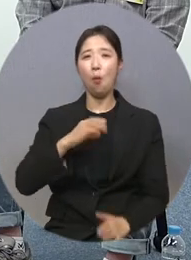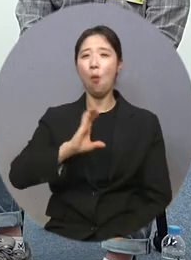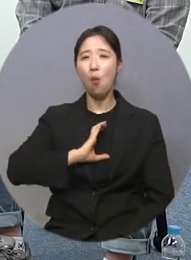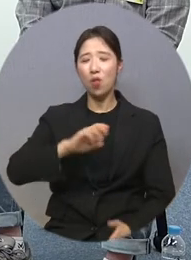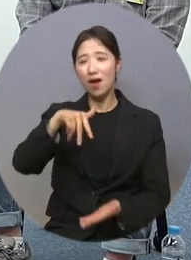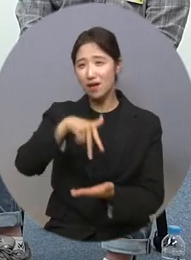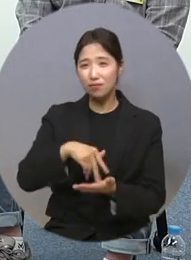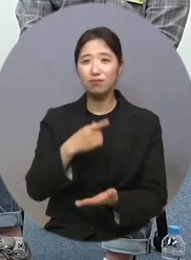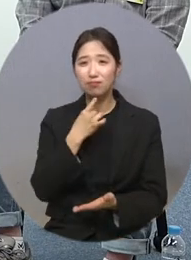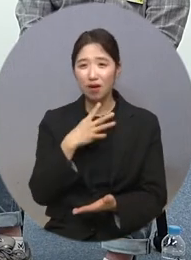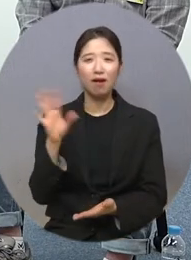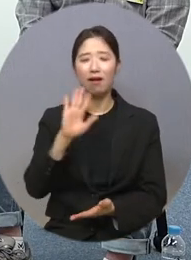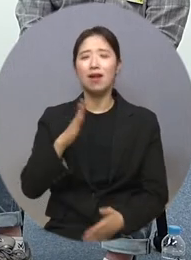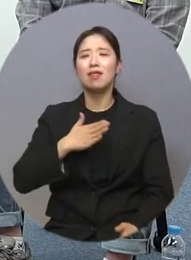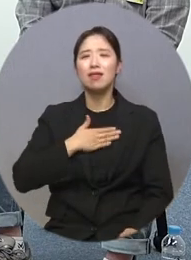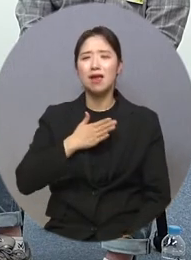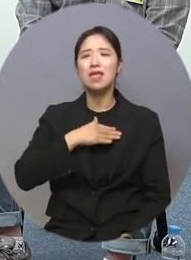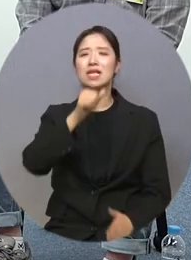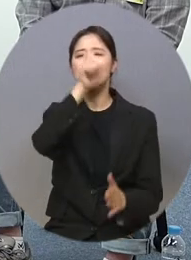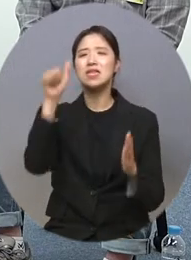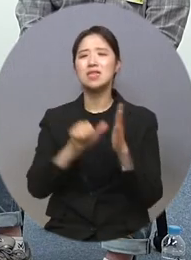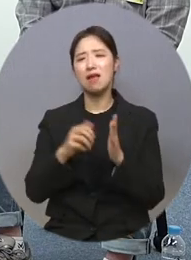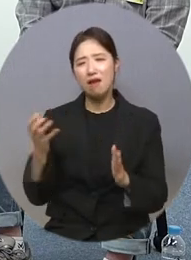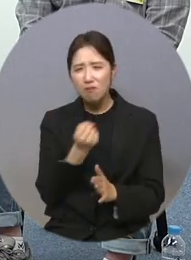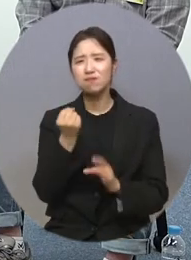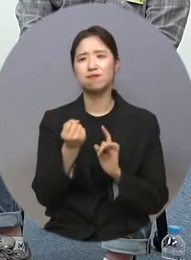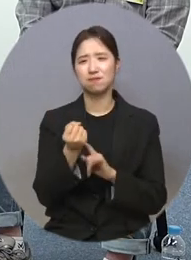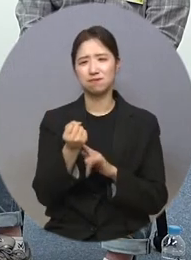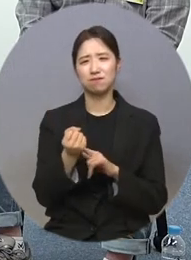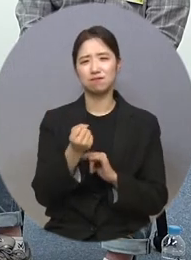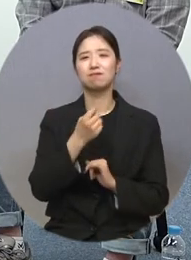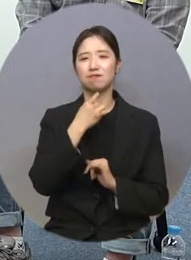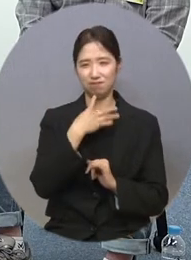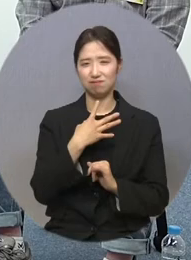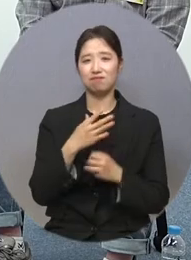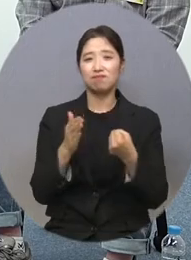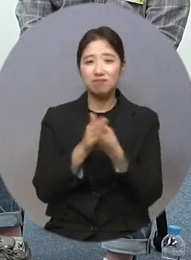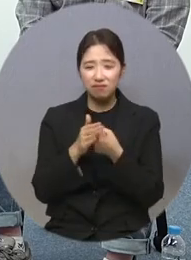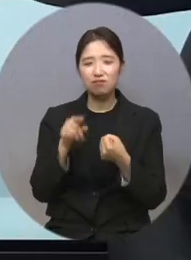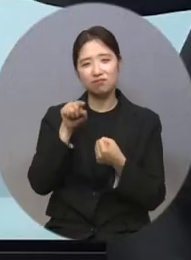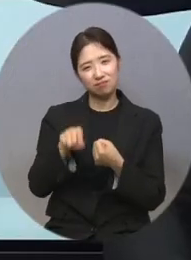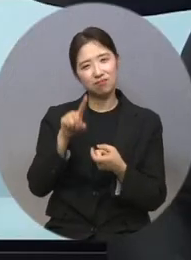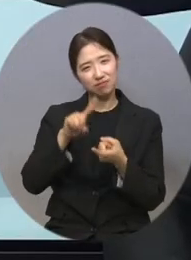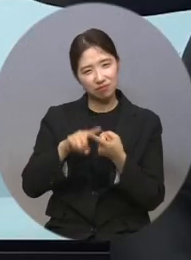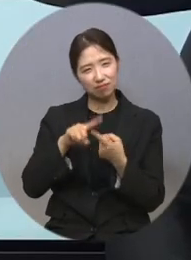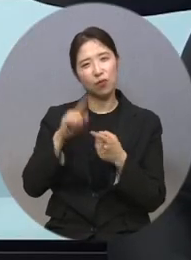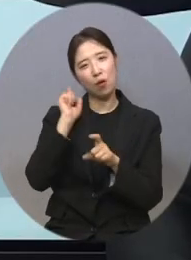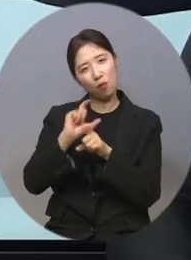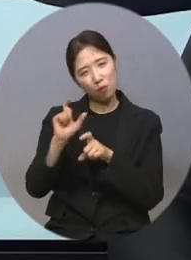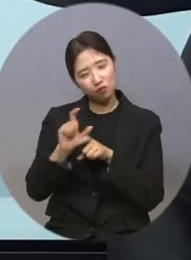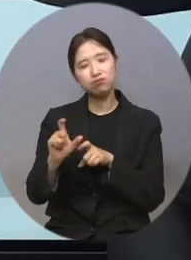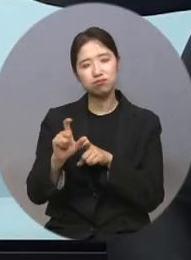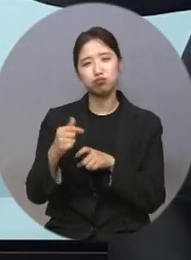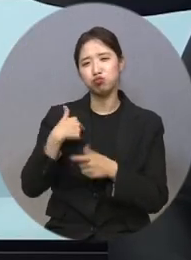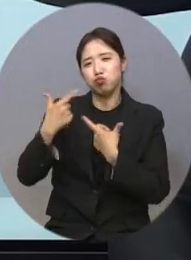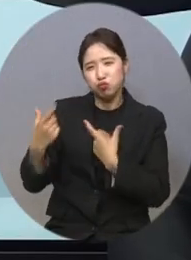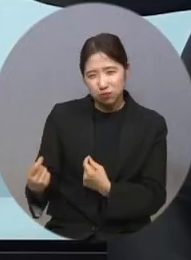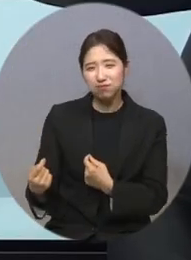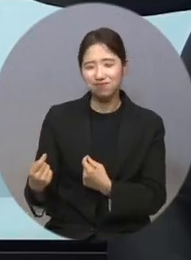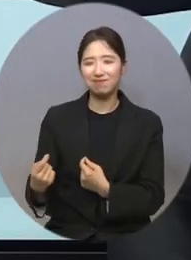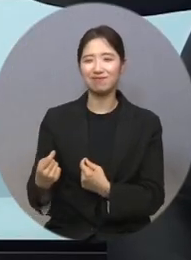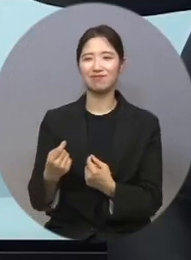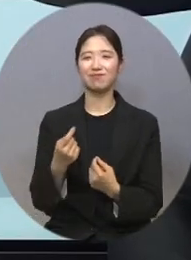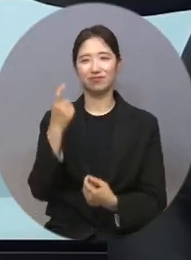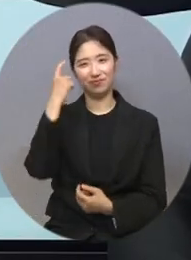코다로서보다는 내 인생의 정체성을 고민하고 자라오셨기 때문에 오히려 더 같은 질문, 같은 고민 그렇게 이해해야 되지 않나 그런 생각이